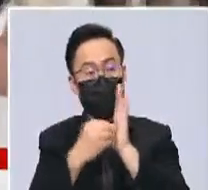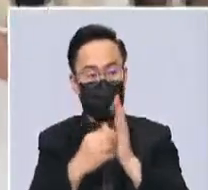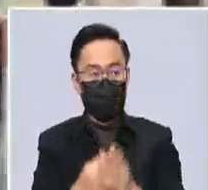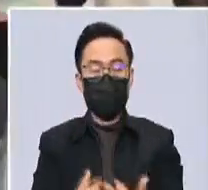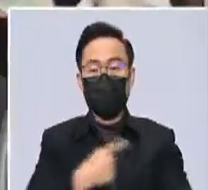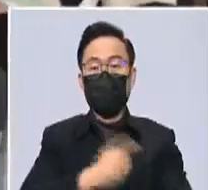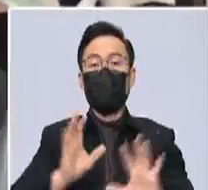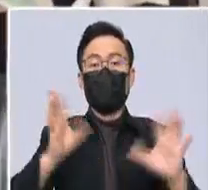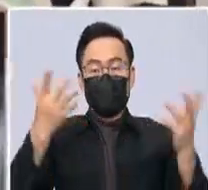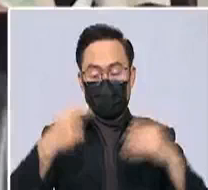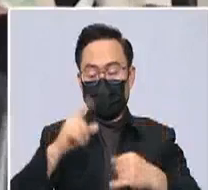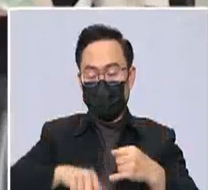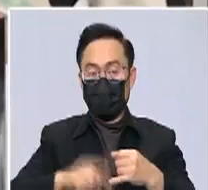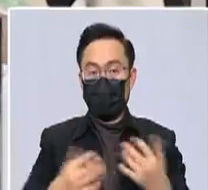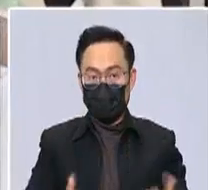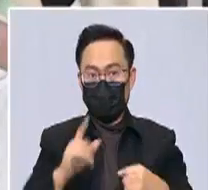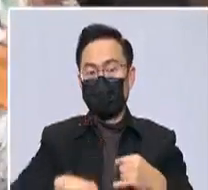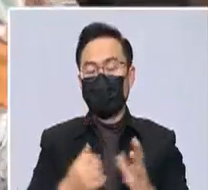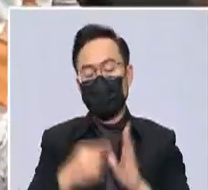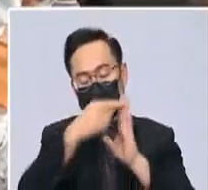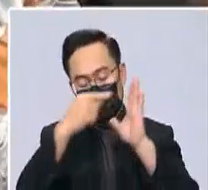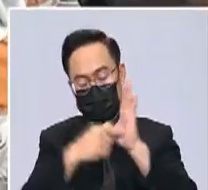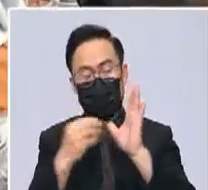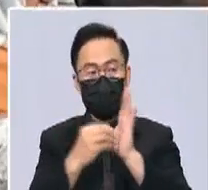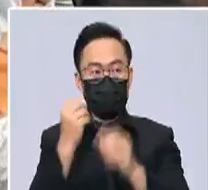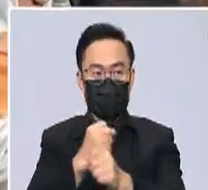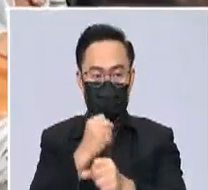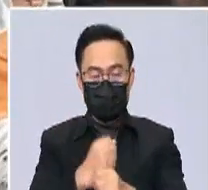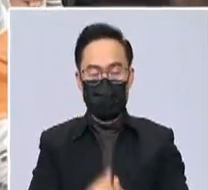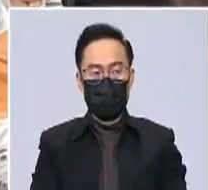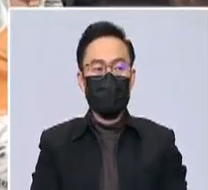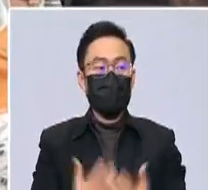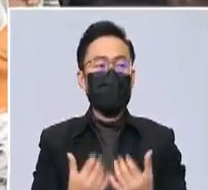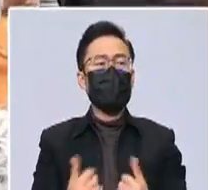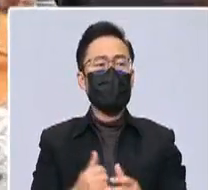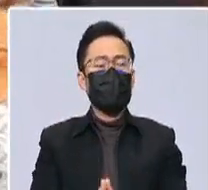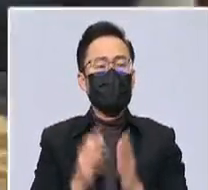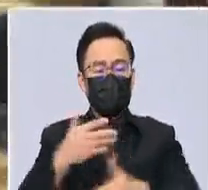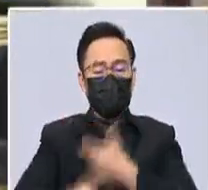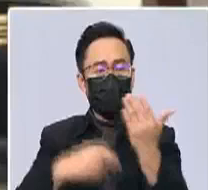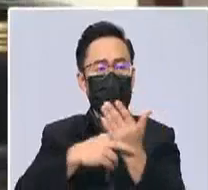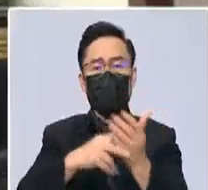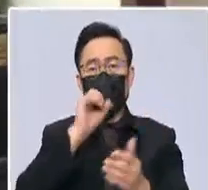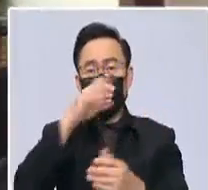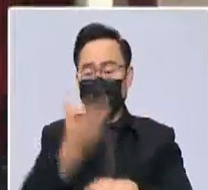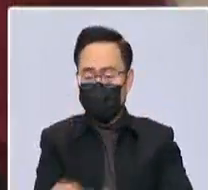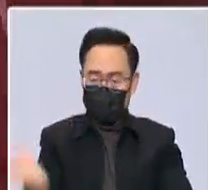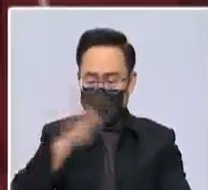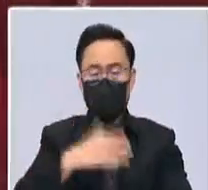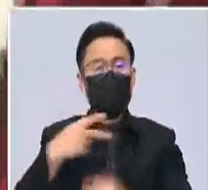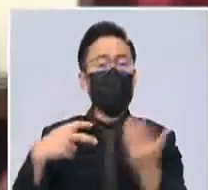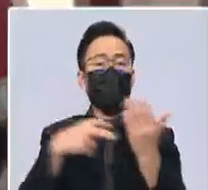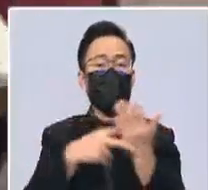ดวันหยุดยาวแล้วนะคะแม้เจ้าหน้าที่ช่องจำหน่ายตั๋วจะแจ้งแล้วนะคะว่าตอนนี้ตั๋วรถไฟโดยสารตลอดทั้งวันกว่า10ขบว